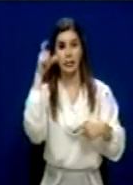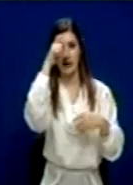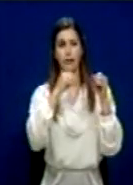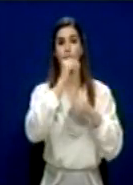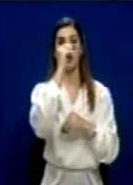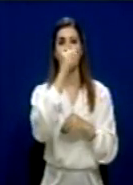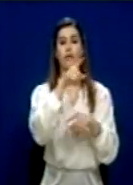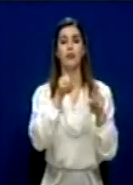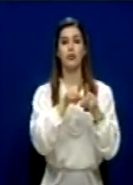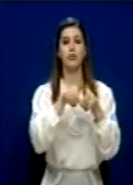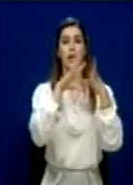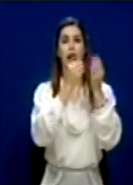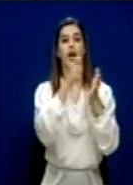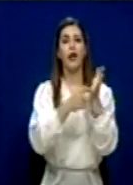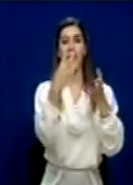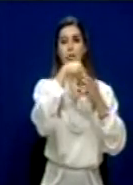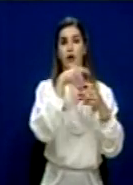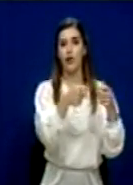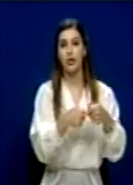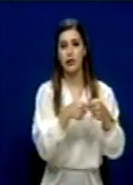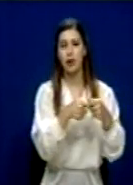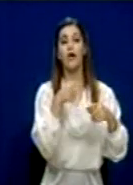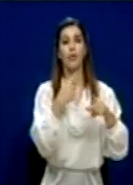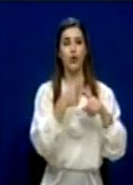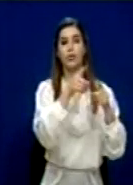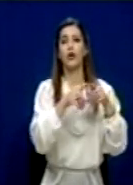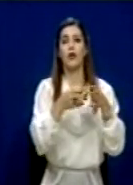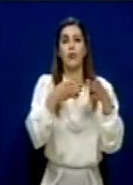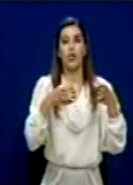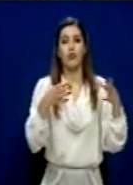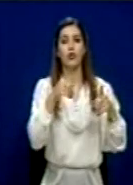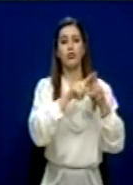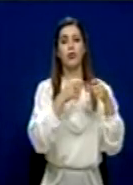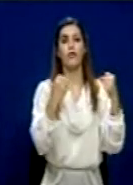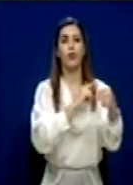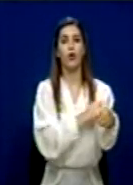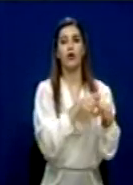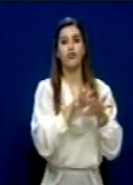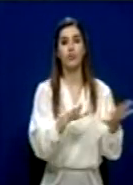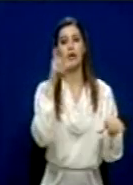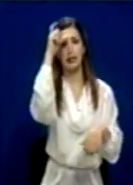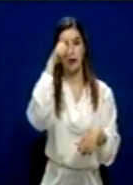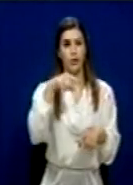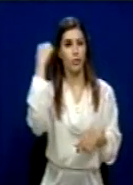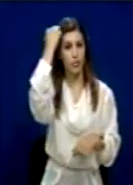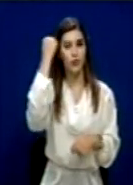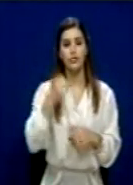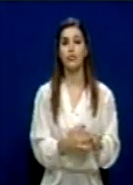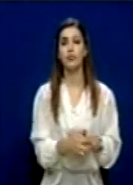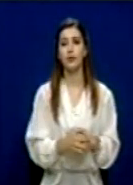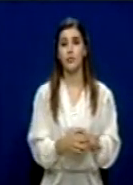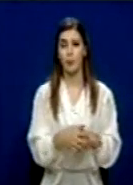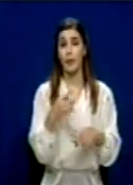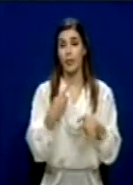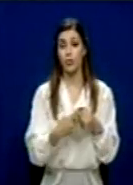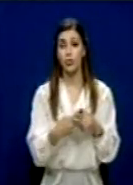do të antarësohet në këtë asociacion, dhe në këtë mënyrë do të sqerohet pushteti i Serbisë edhe në përpjesë tjera të territorit të Kosovës. Dhe për më